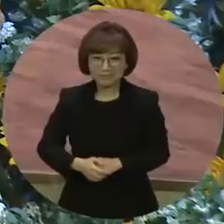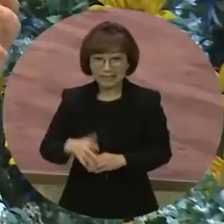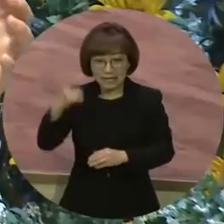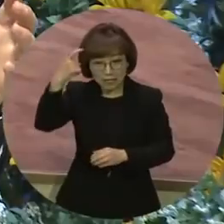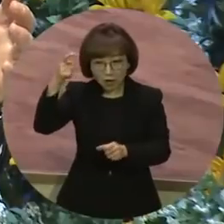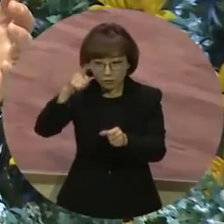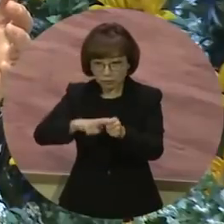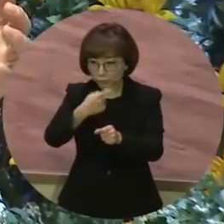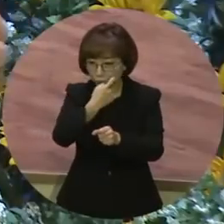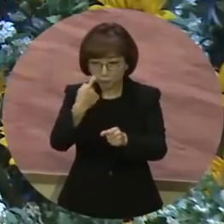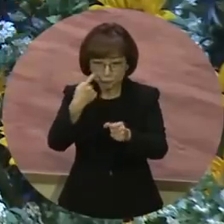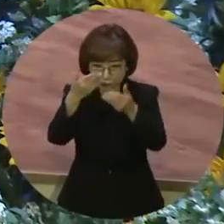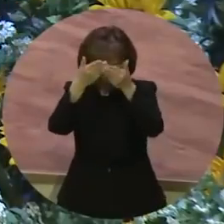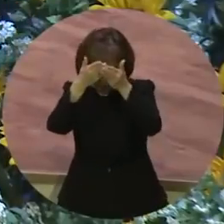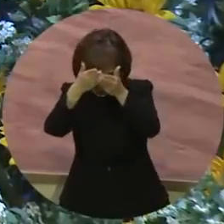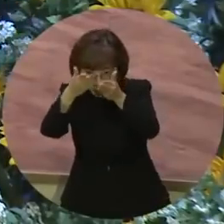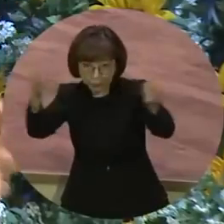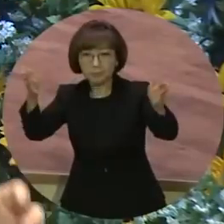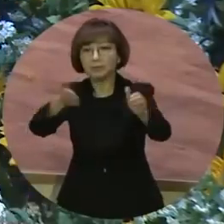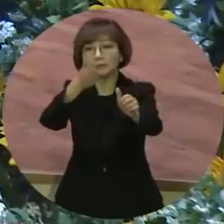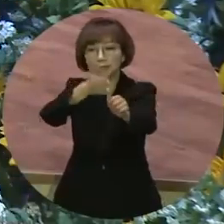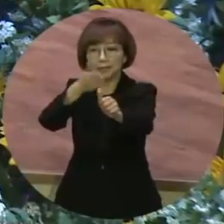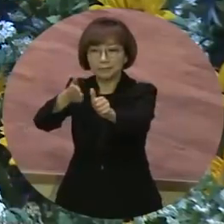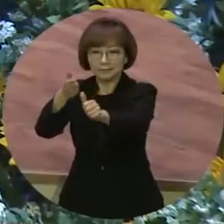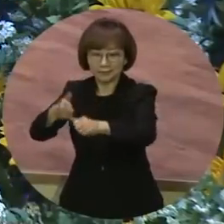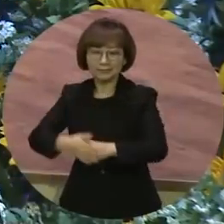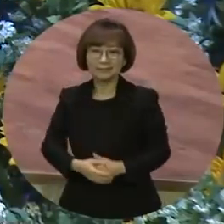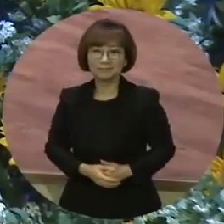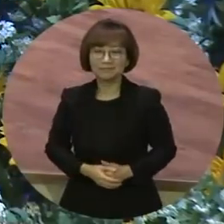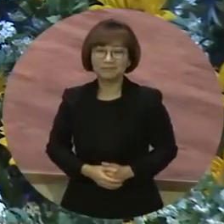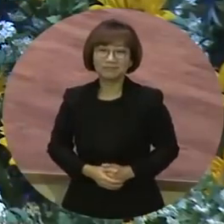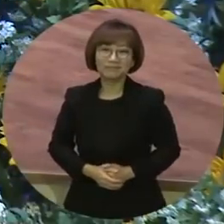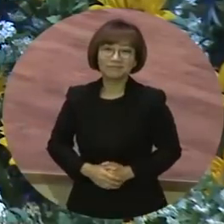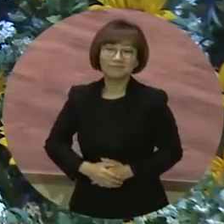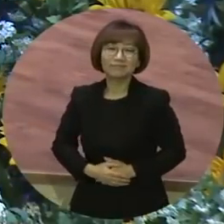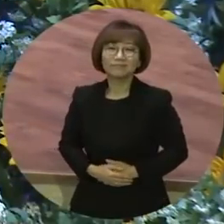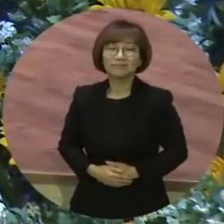영적 시야를 가져야 돼요. 영적인 시야.